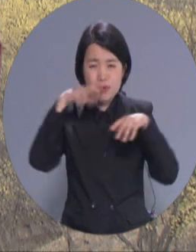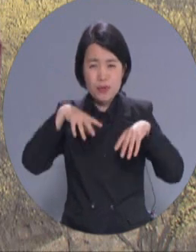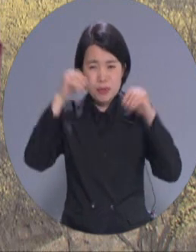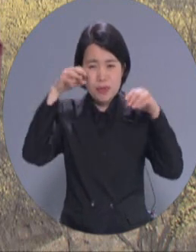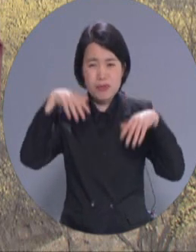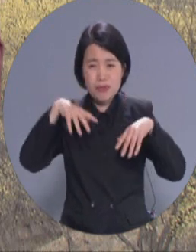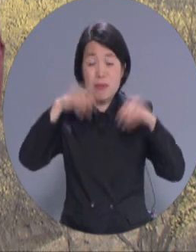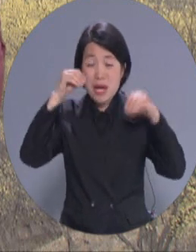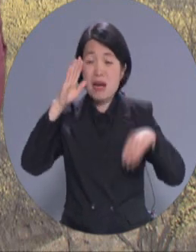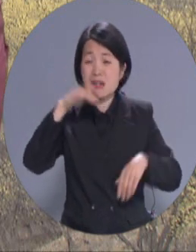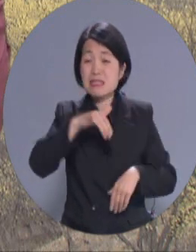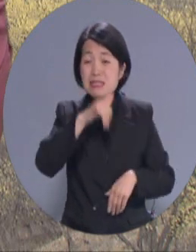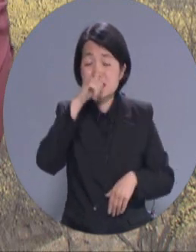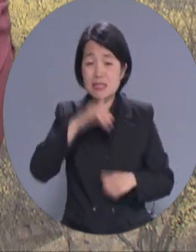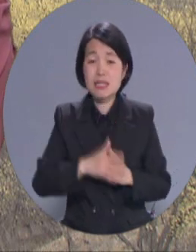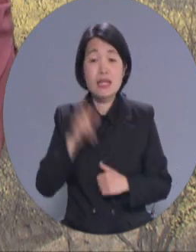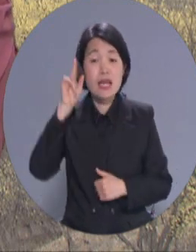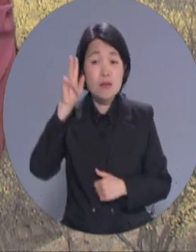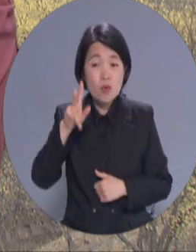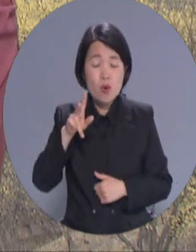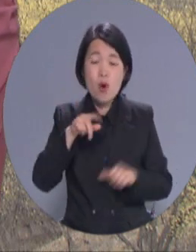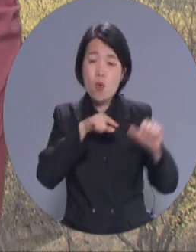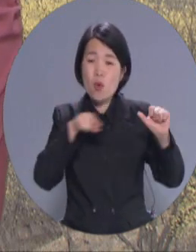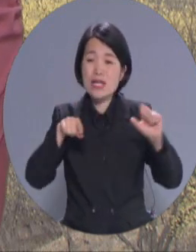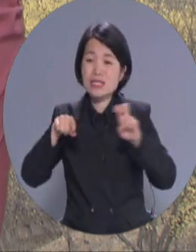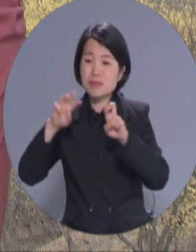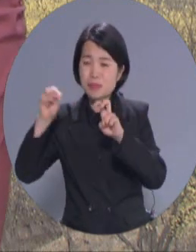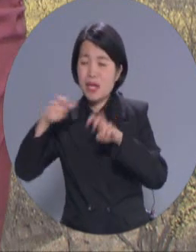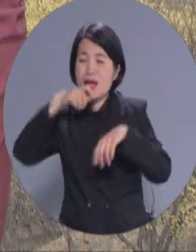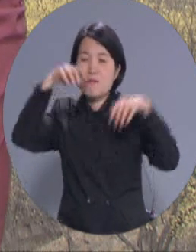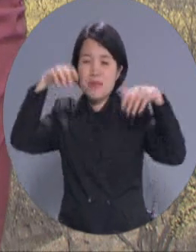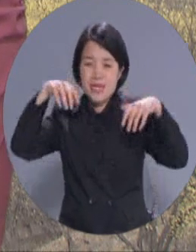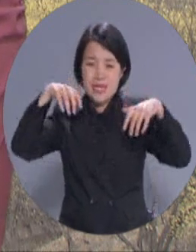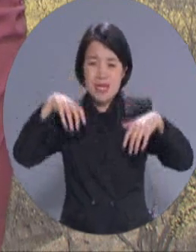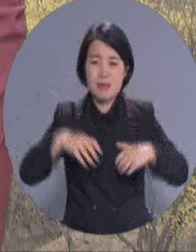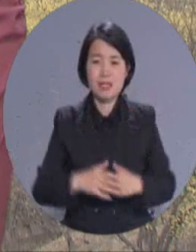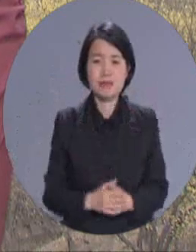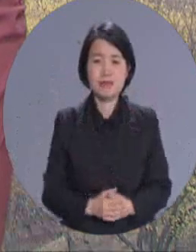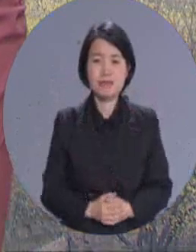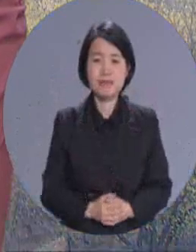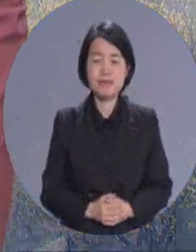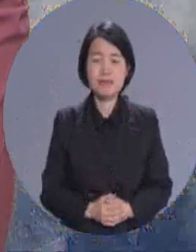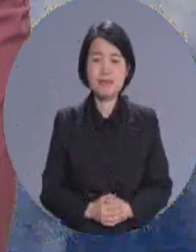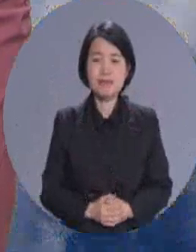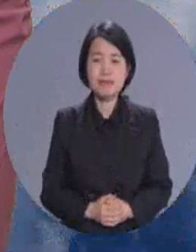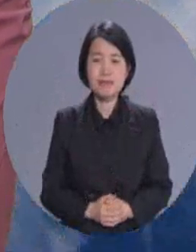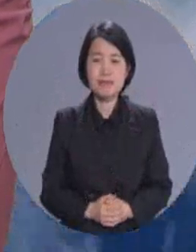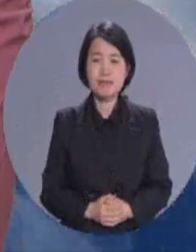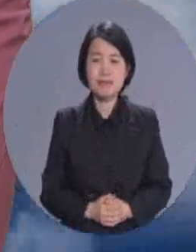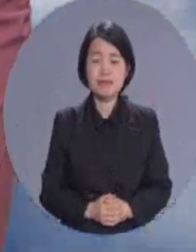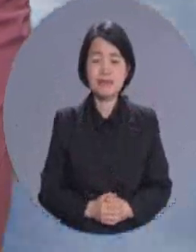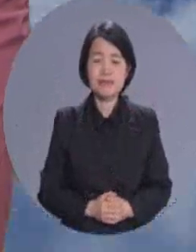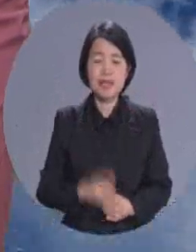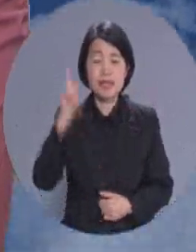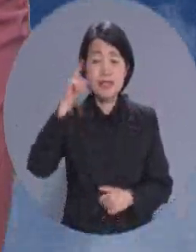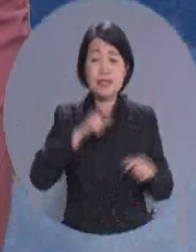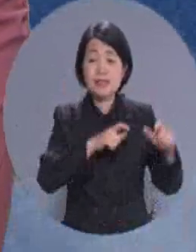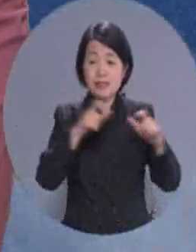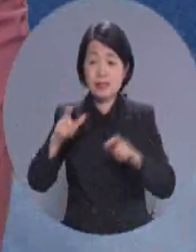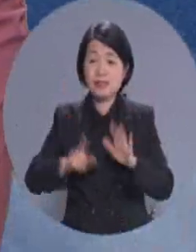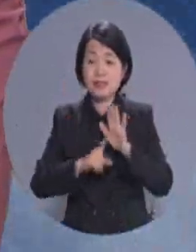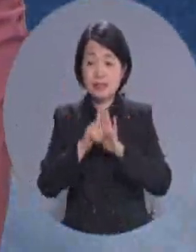내일과 모레 전남 지역에는 5에서 20mm 비가 예보도 있습니다 자세한 지역별 기온